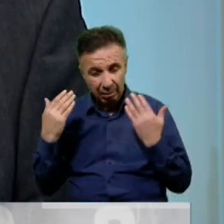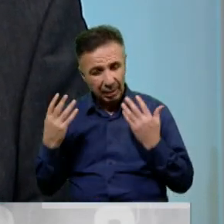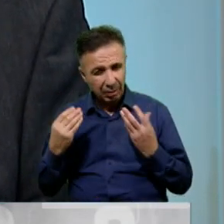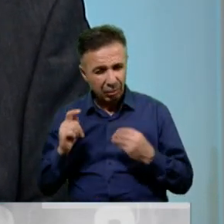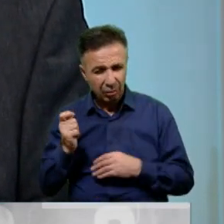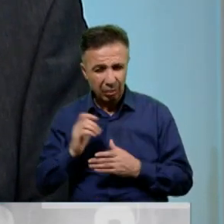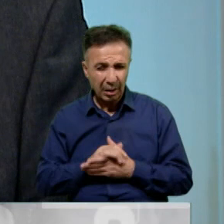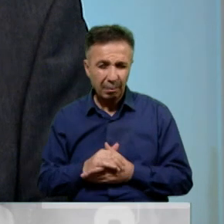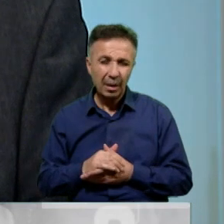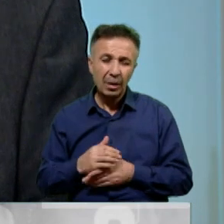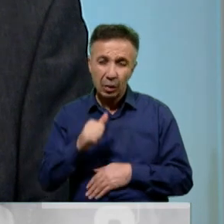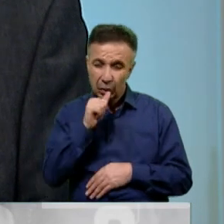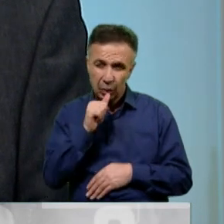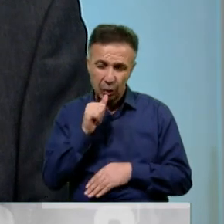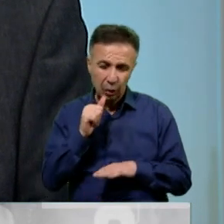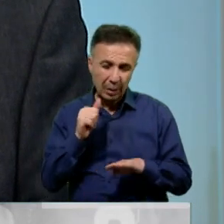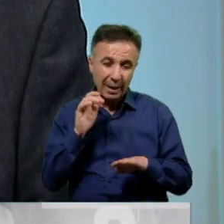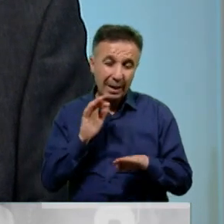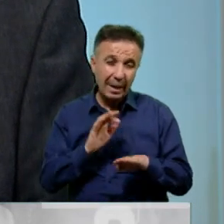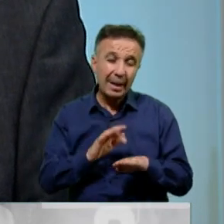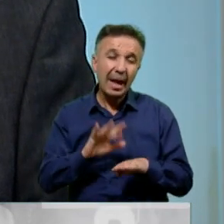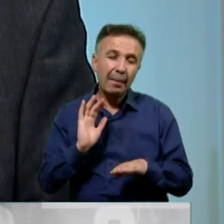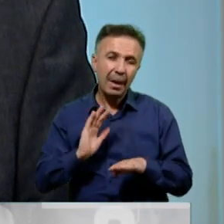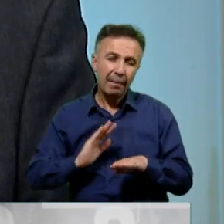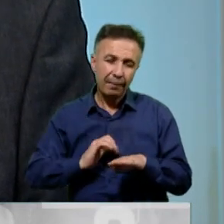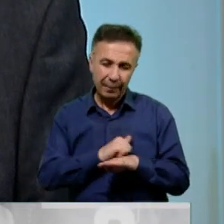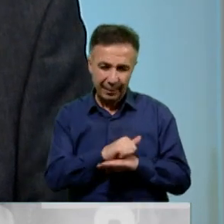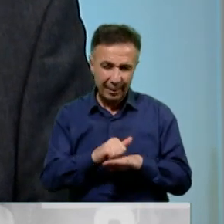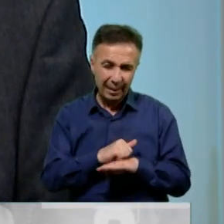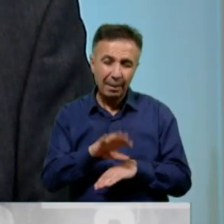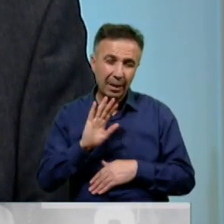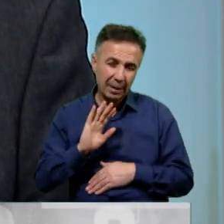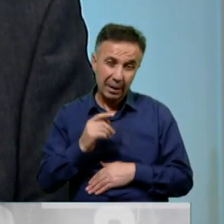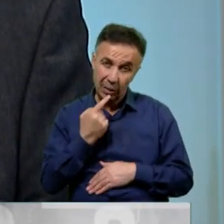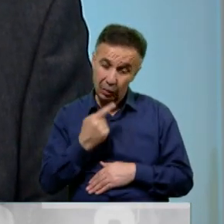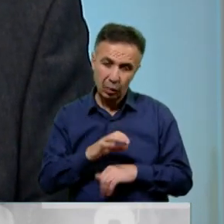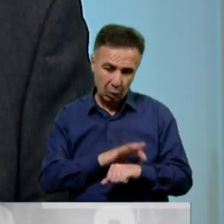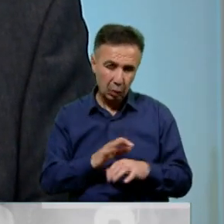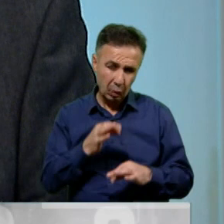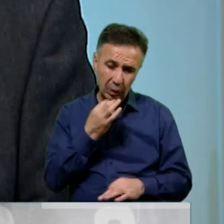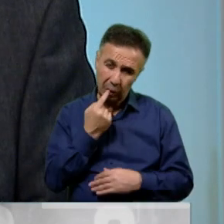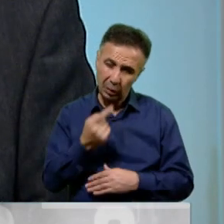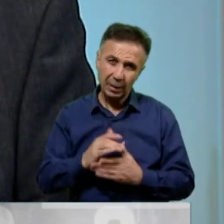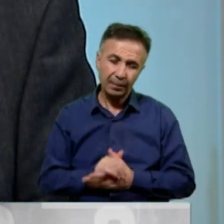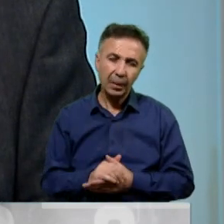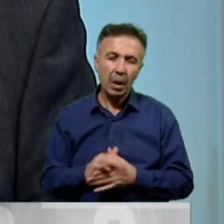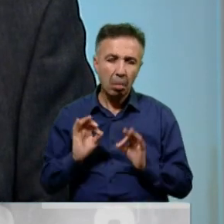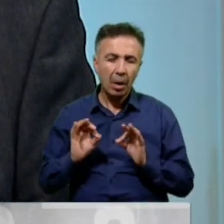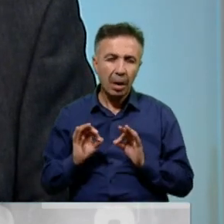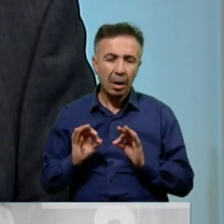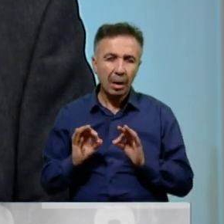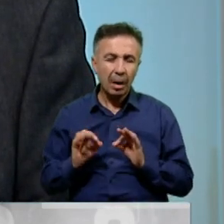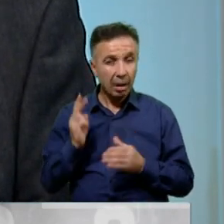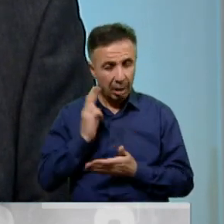su değmemesi gerektiğine dair sağlığı açısından doktor mutlaka kanaat